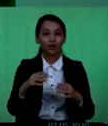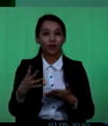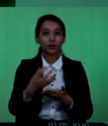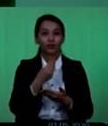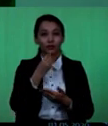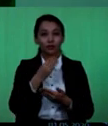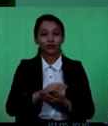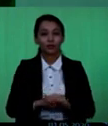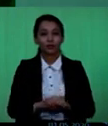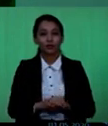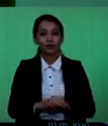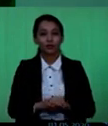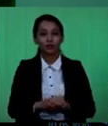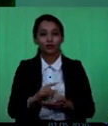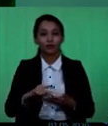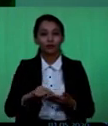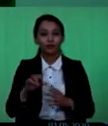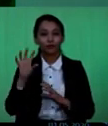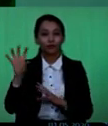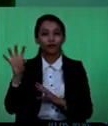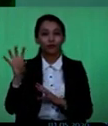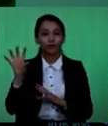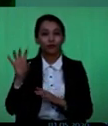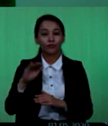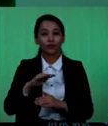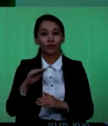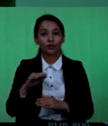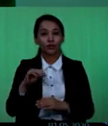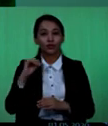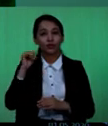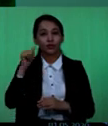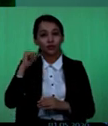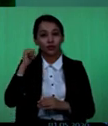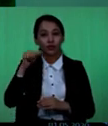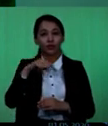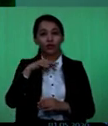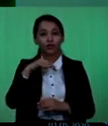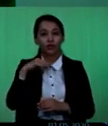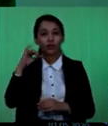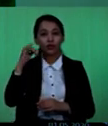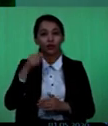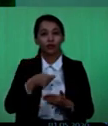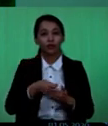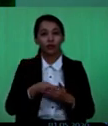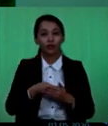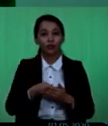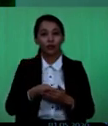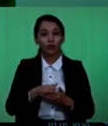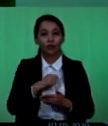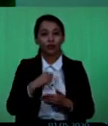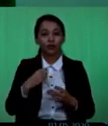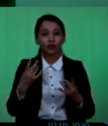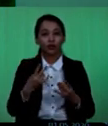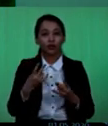iste'mol qilamiz. Dala, qir, tog'larda sigir, qo'y, echkilar boqib, undan o'z ehtiyojimiz